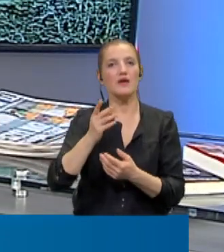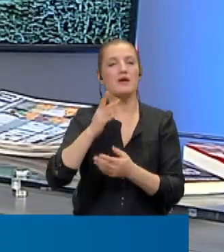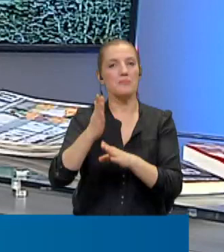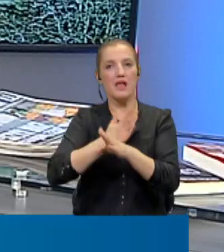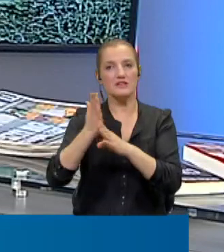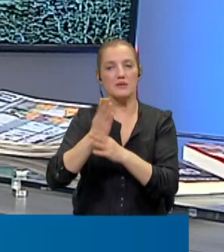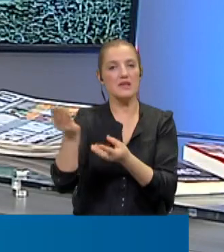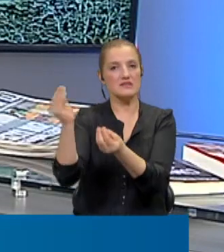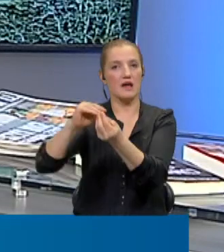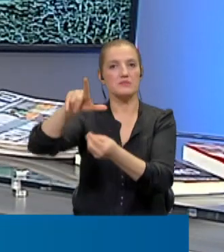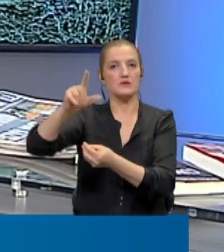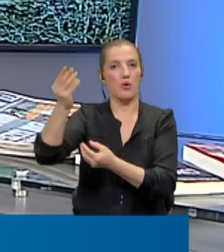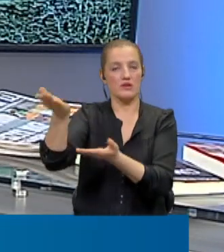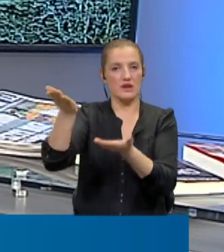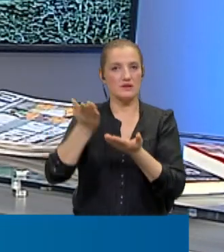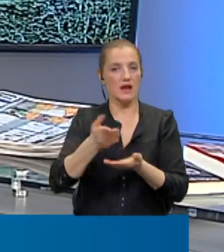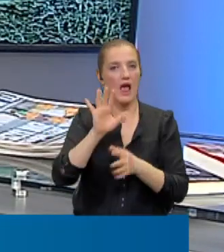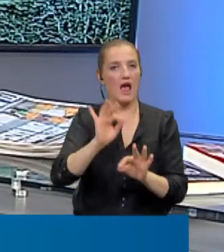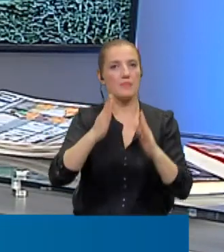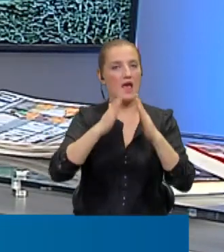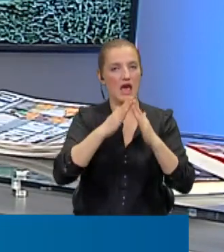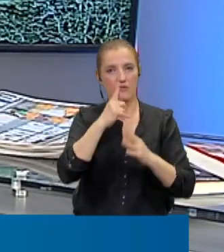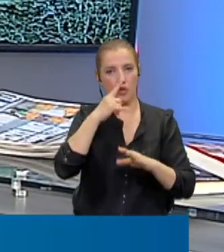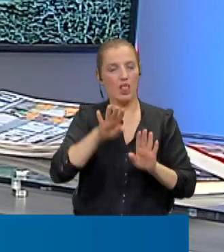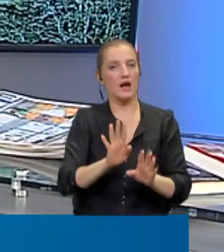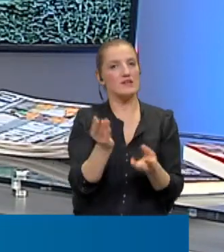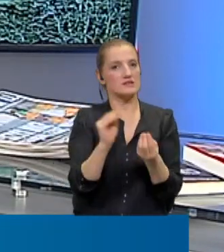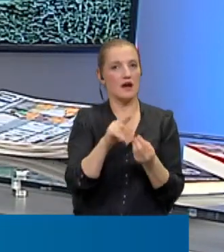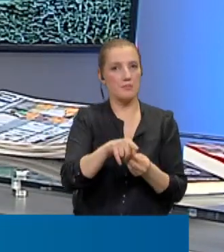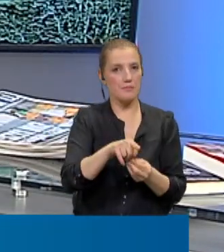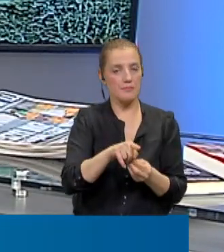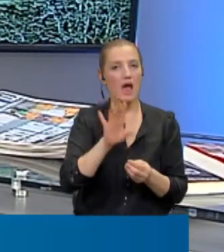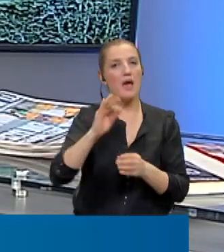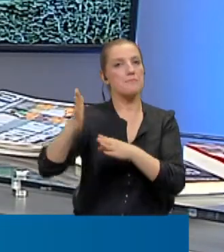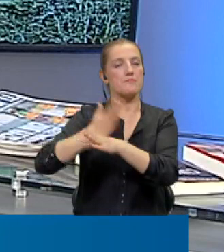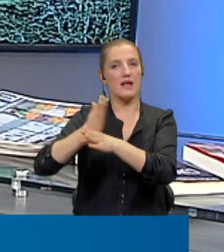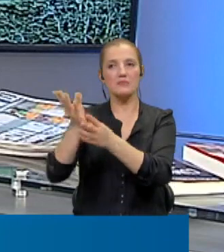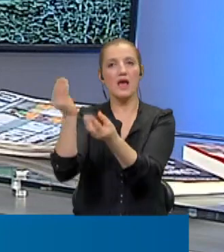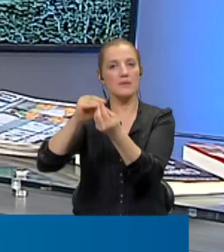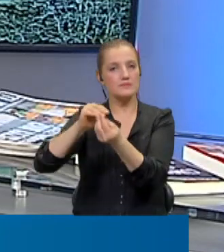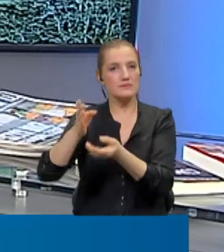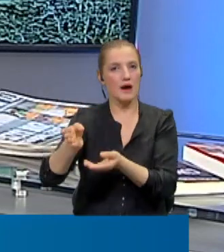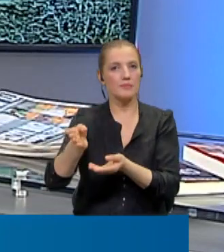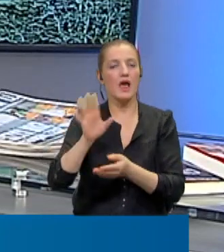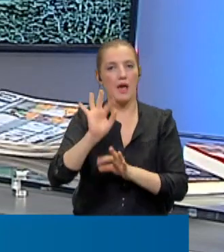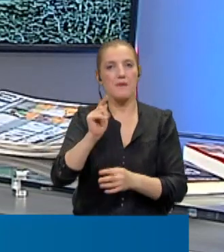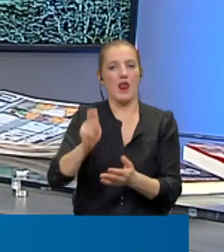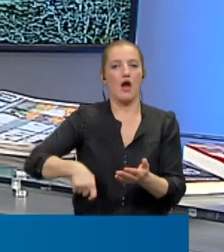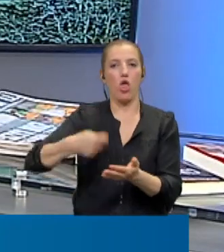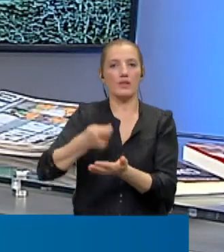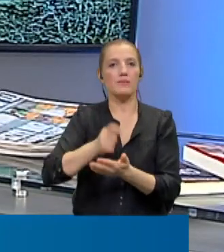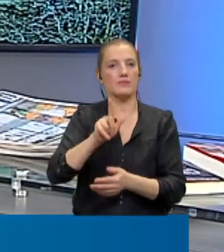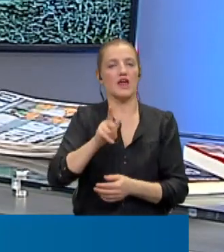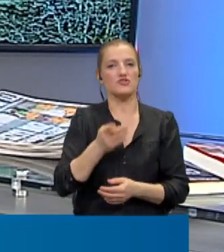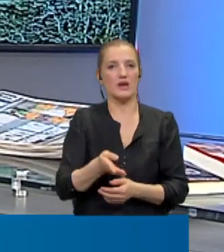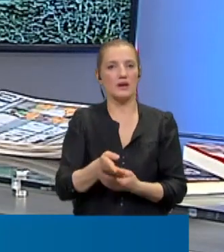zamlı geleceği için o evdeki doğalgaza hem üretilmiş olan ürüne zamlı ürüne bir para ödememiz